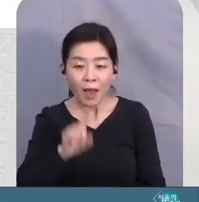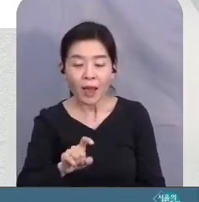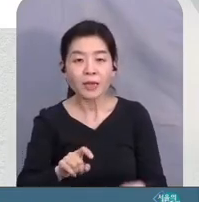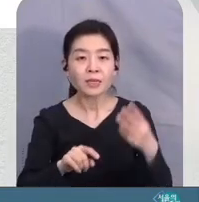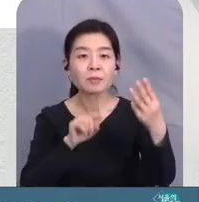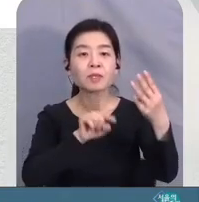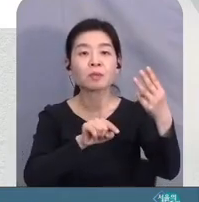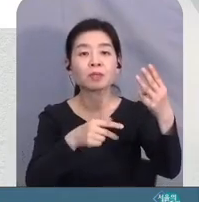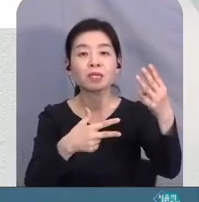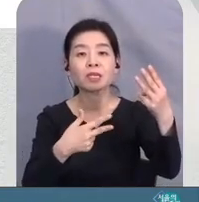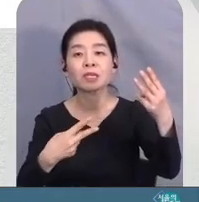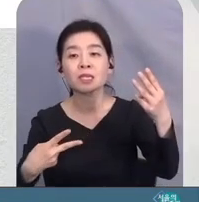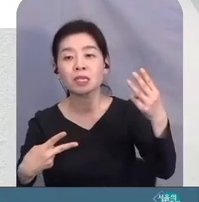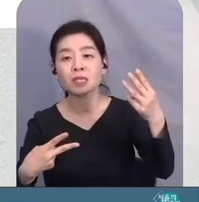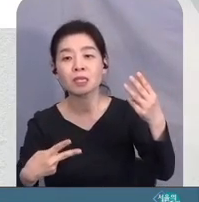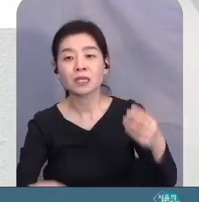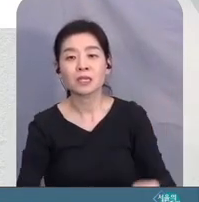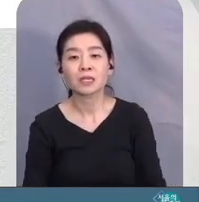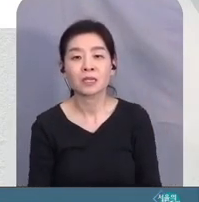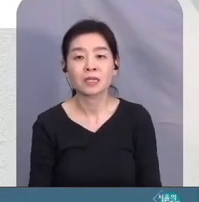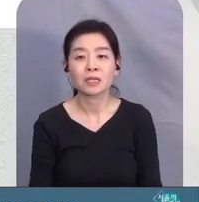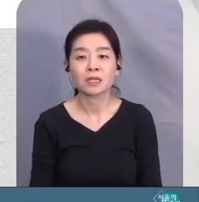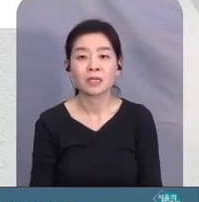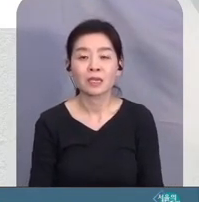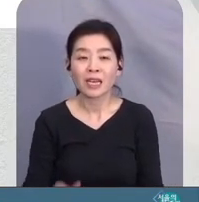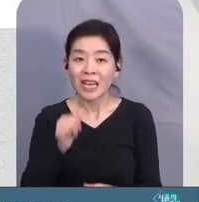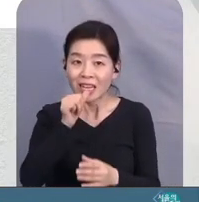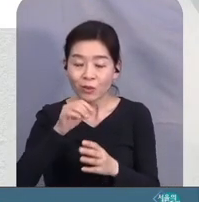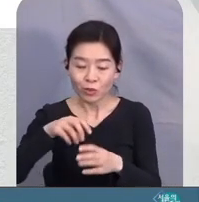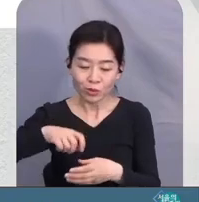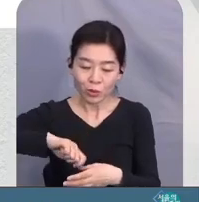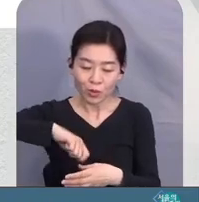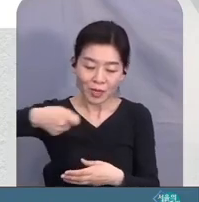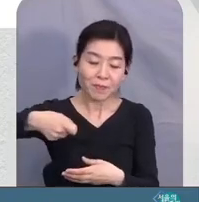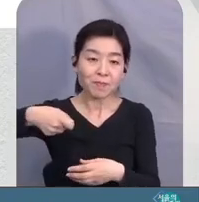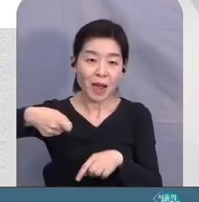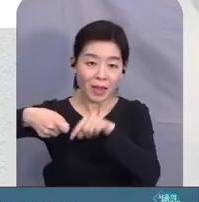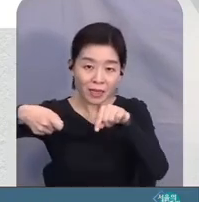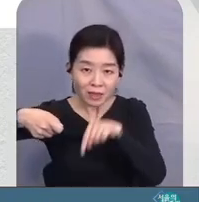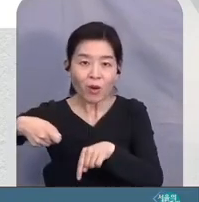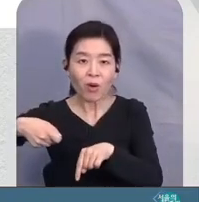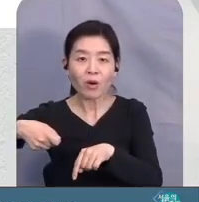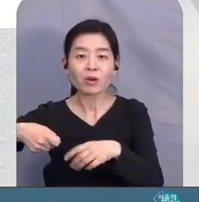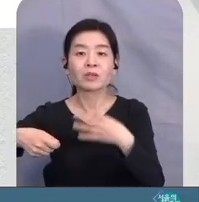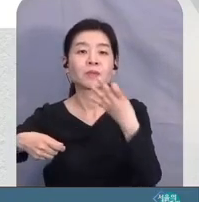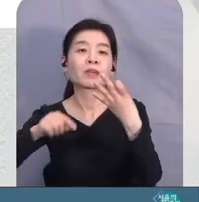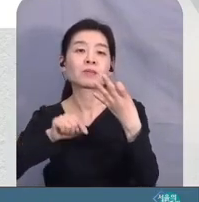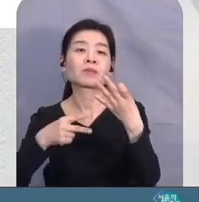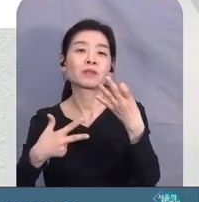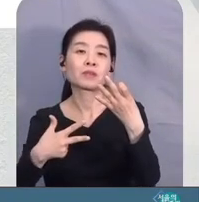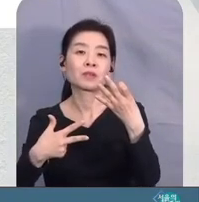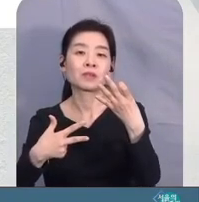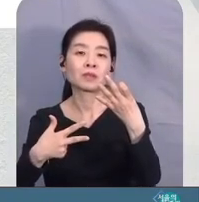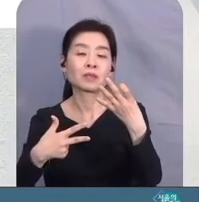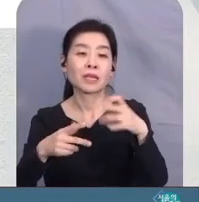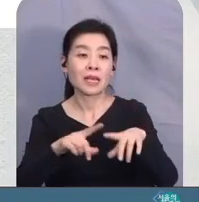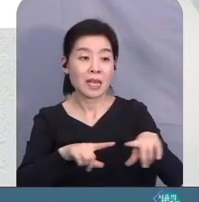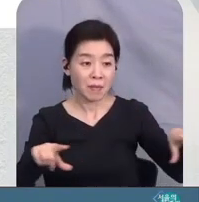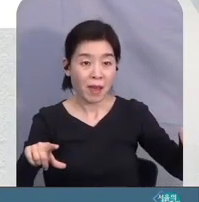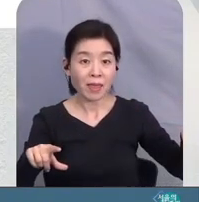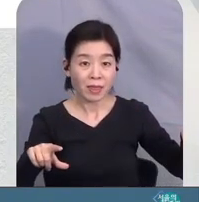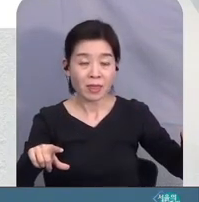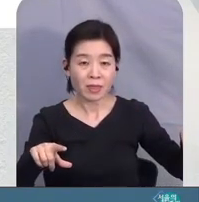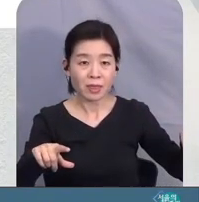야생 조수육이 3분의 1이고 가공식품은 14.7%인데 자, 일반 야생육